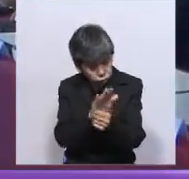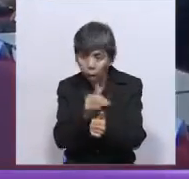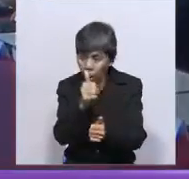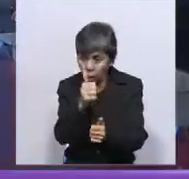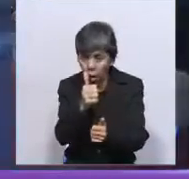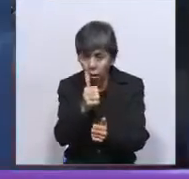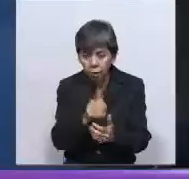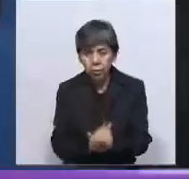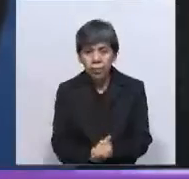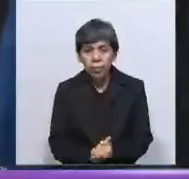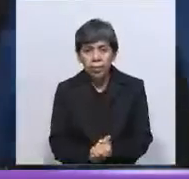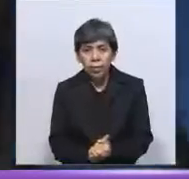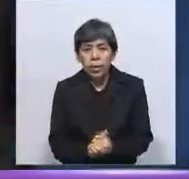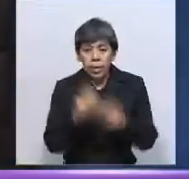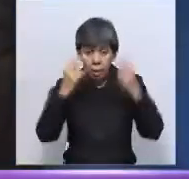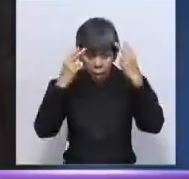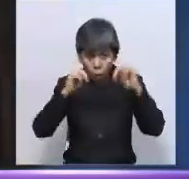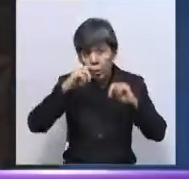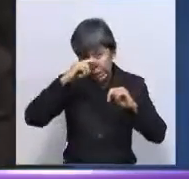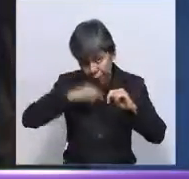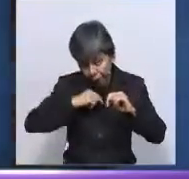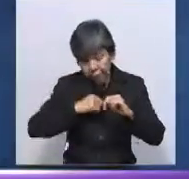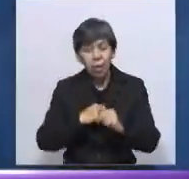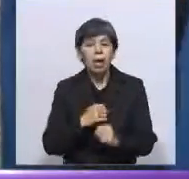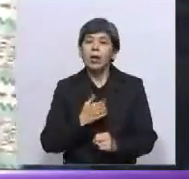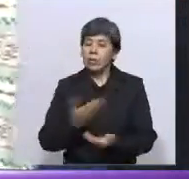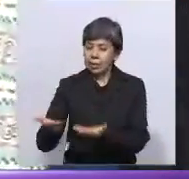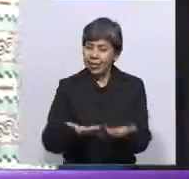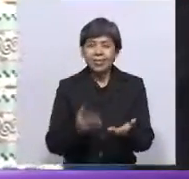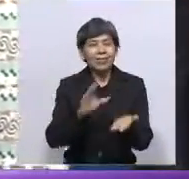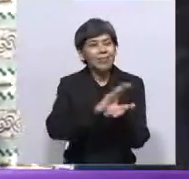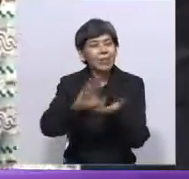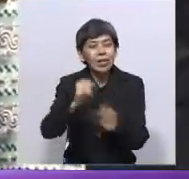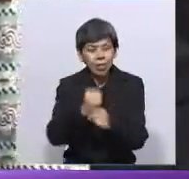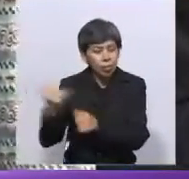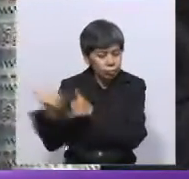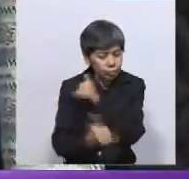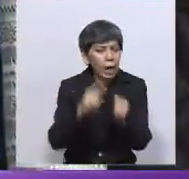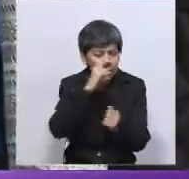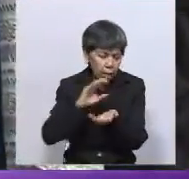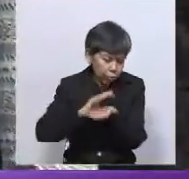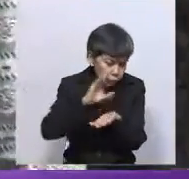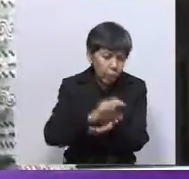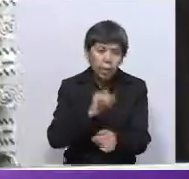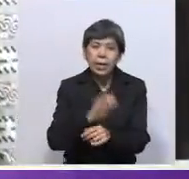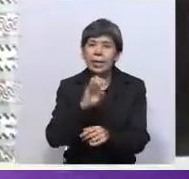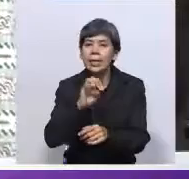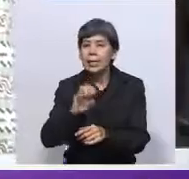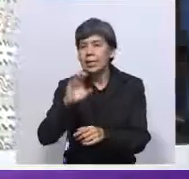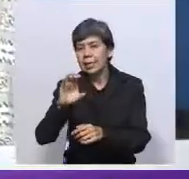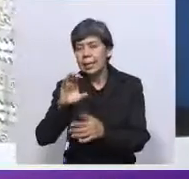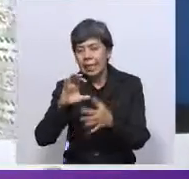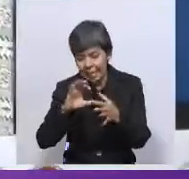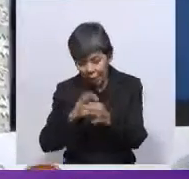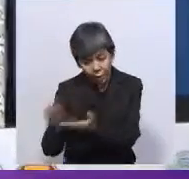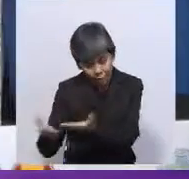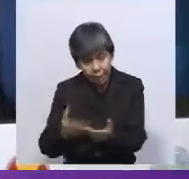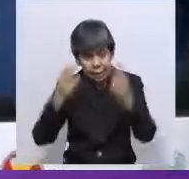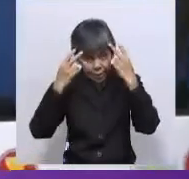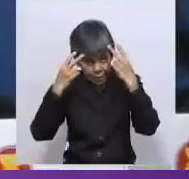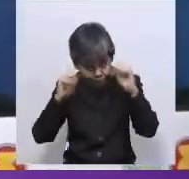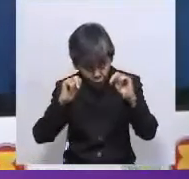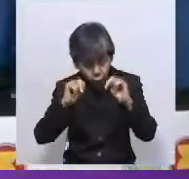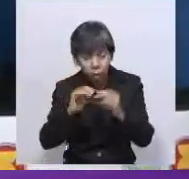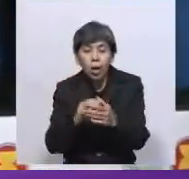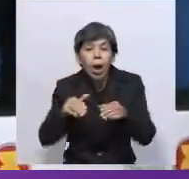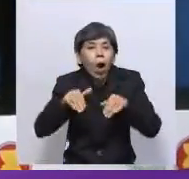ที่นอกจากนี้นายกรัฐมนตรีได้กล่าวเชิญชวนนักลงทุนให้เข้ามาลงทุนในโครงการ EEC และกล่าวเชิญนายกรัฐมนต